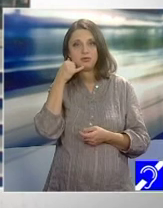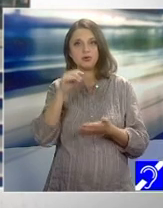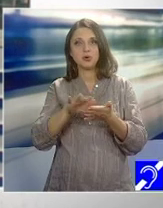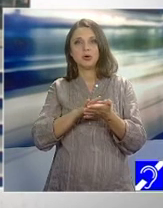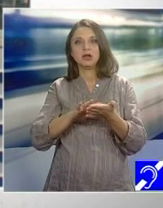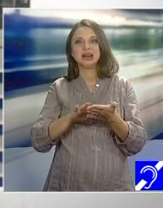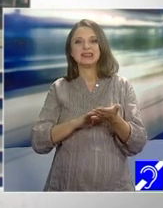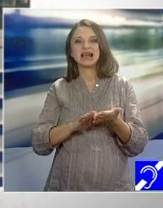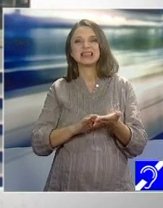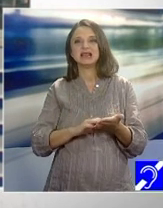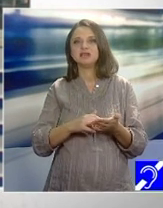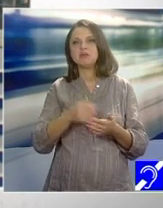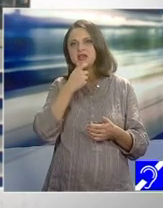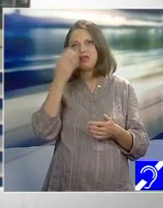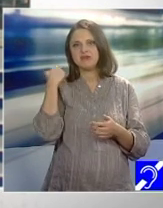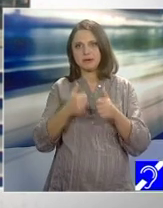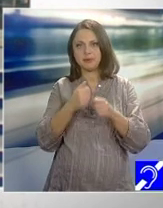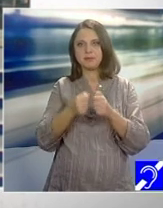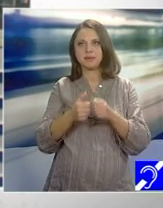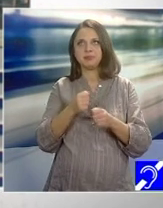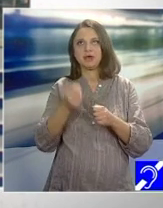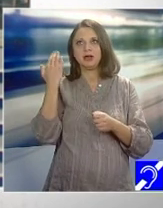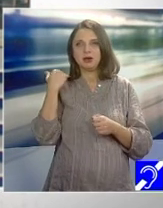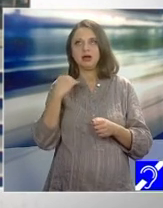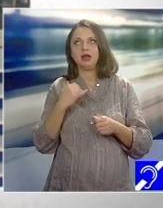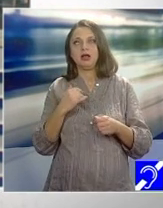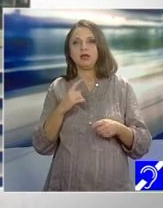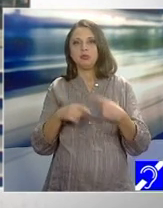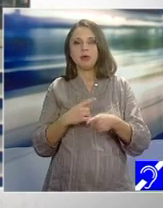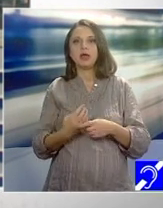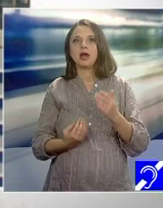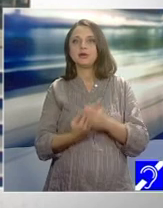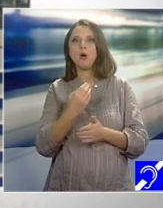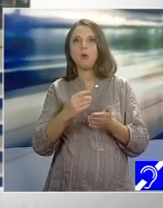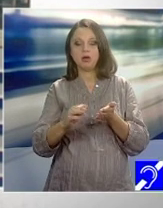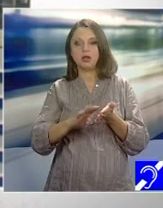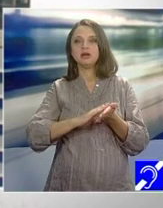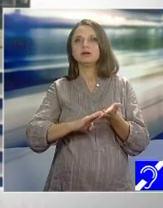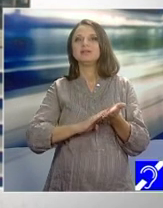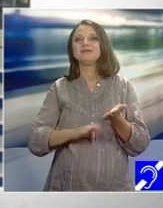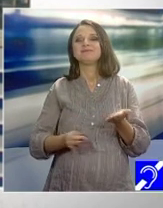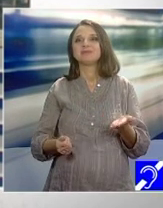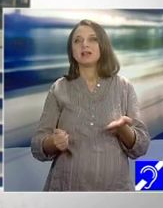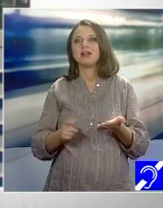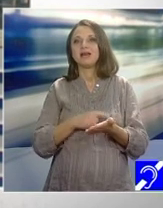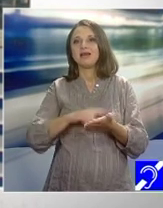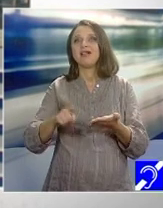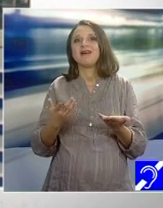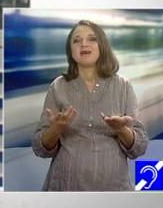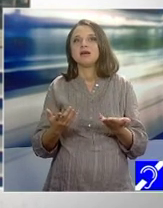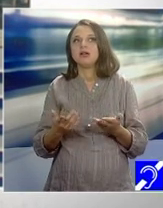touchscreen, ecran tactil și așa, eram foarte speriat, am zis că nu mă bag în așa ceva. Până niște prieteni de-a